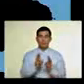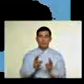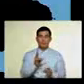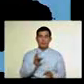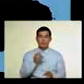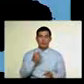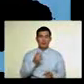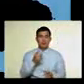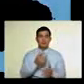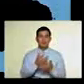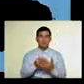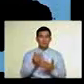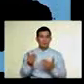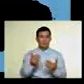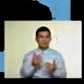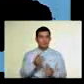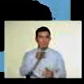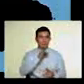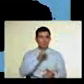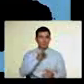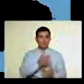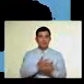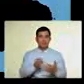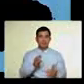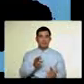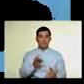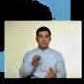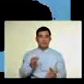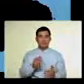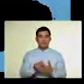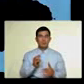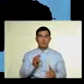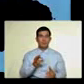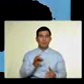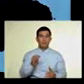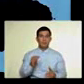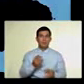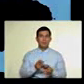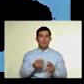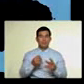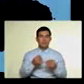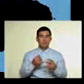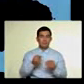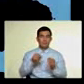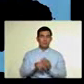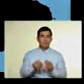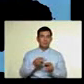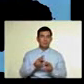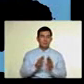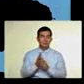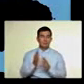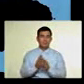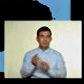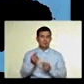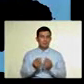neft, gaz hamda torf kiradi. Lekin torf botqoqliklardagi o'simliklar qoldiqlaridan